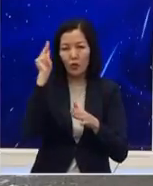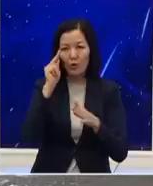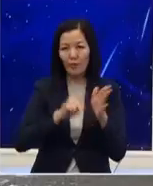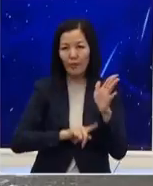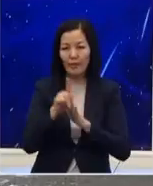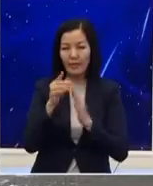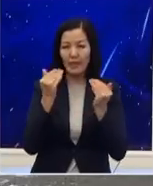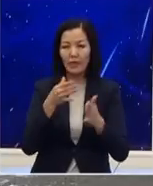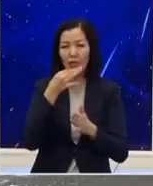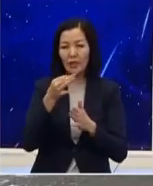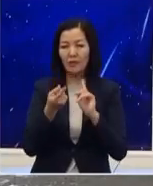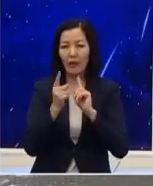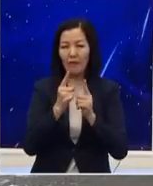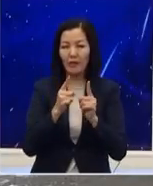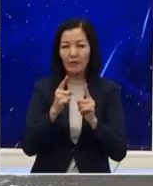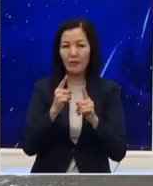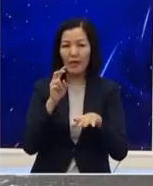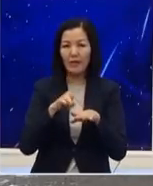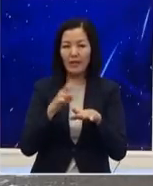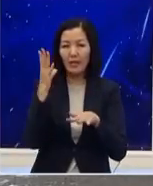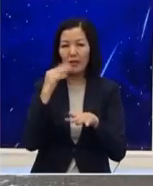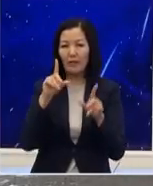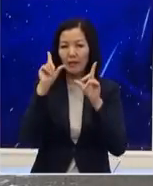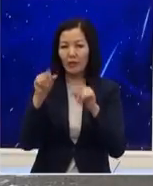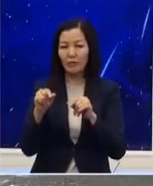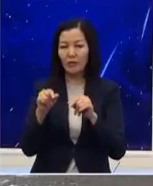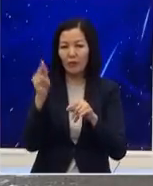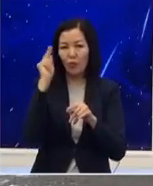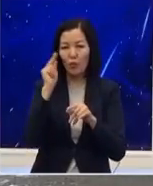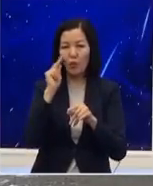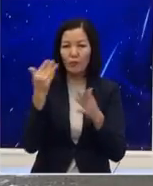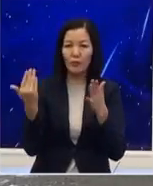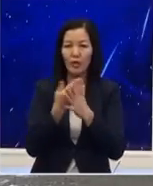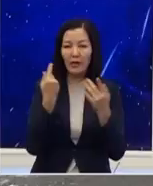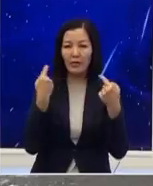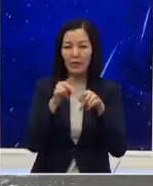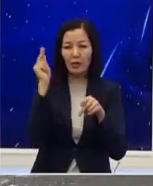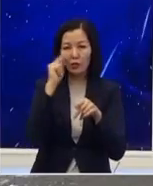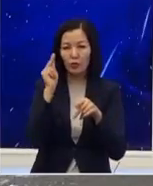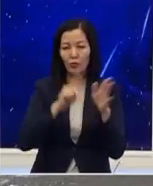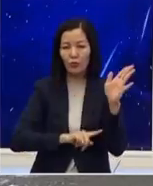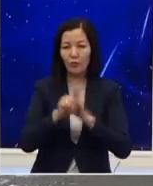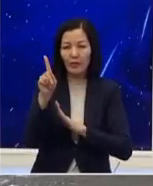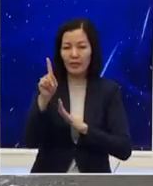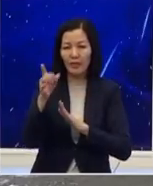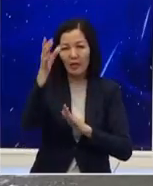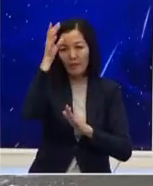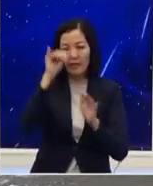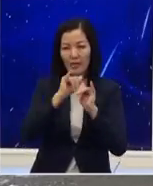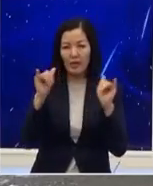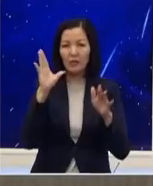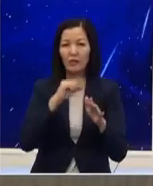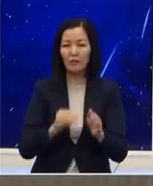қолға алдық. Тәжірибе алмасып, мамандарды Алматыға жіберіп жатырмыз. Оның барлығы жаңа техниканы меңгеруден басқа біліктіліктерін